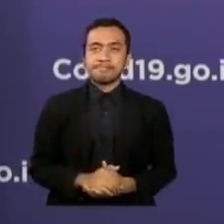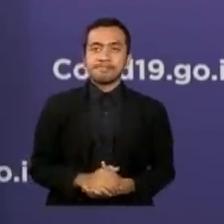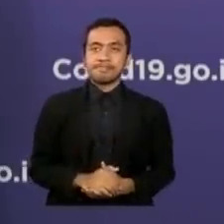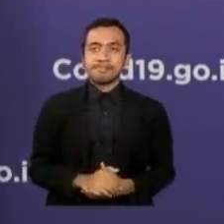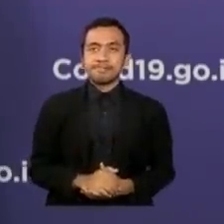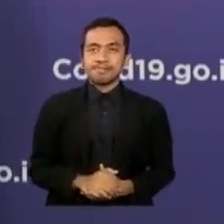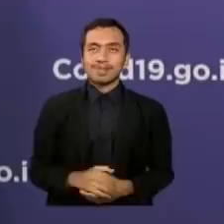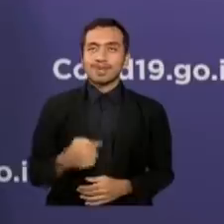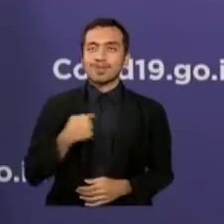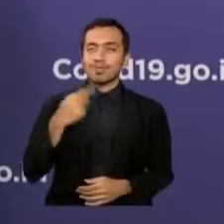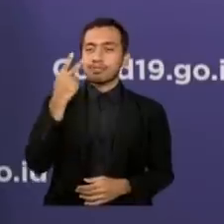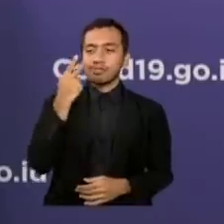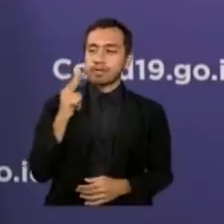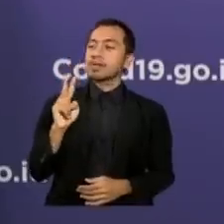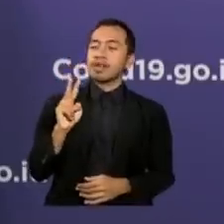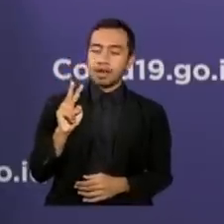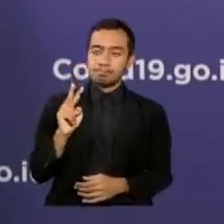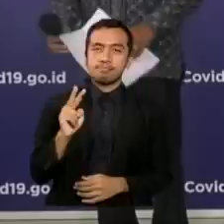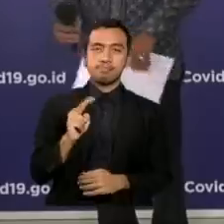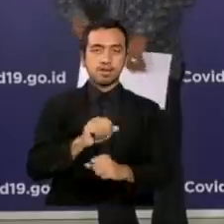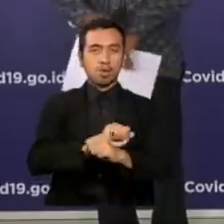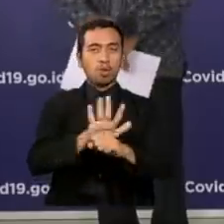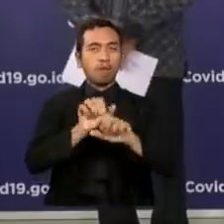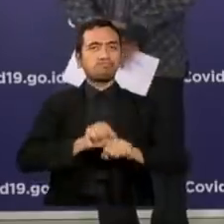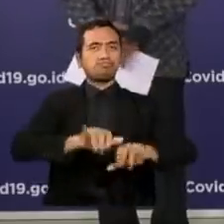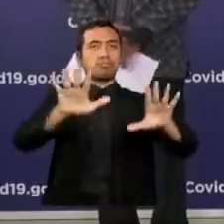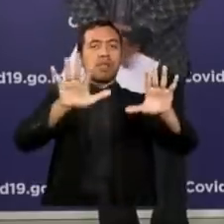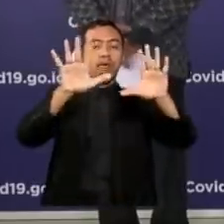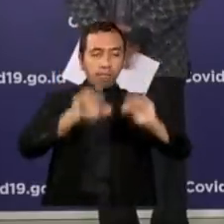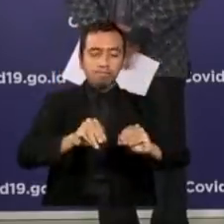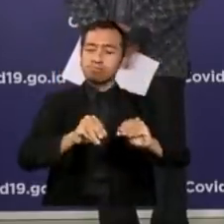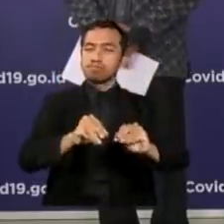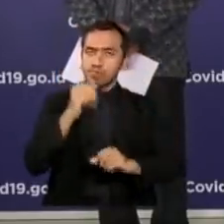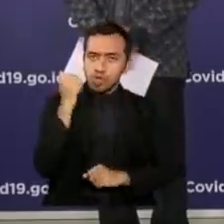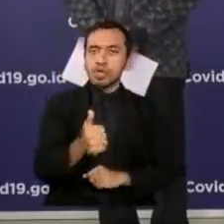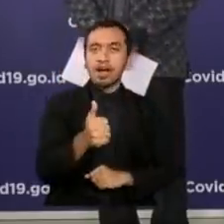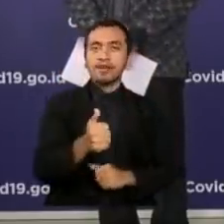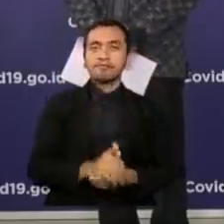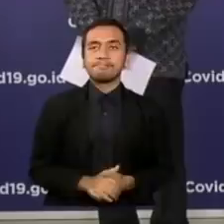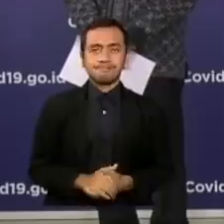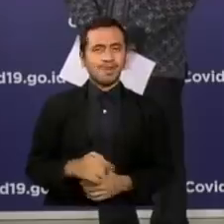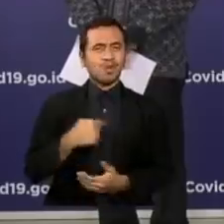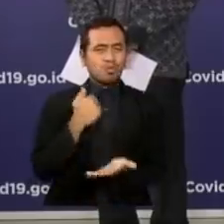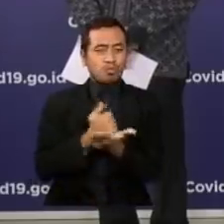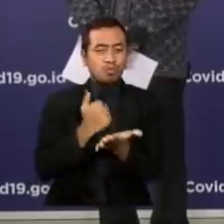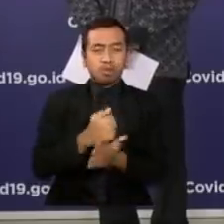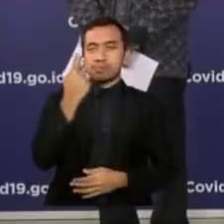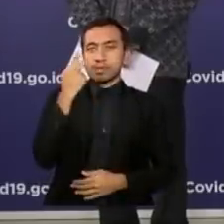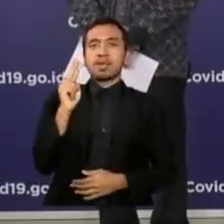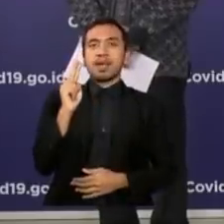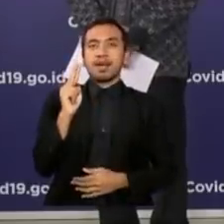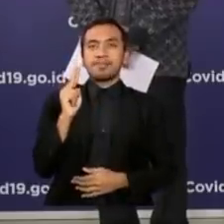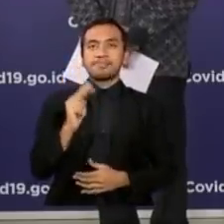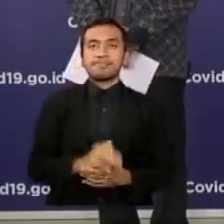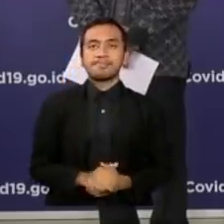sekalian pasti kita bisa mengalahkan coffee 19 dan melewati pandemi ini saya percaya sekali kepada